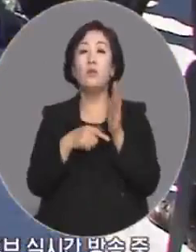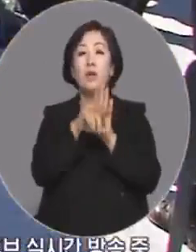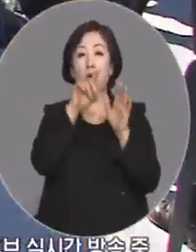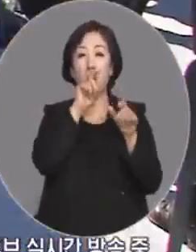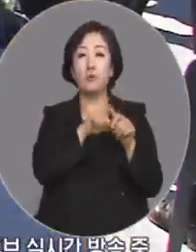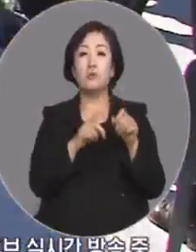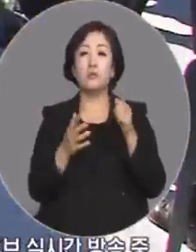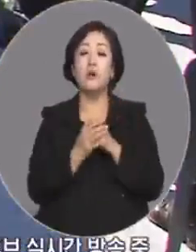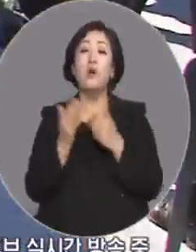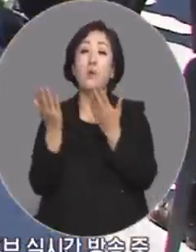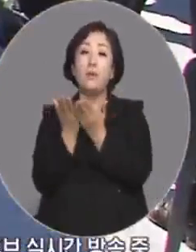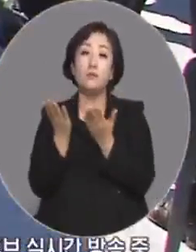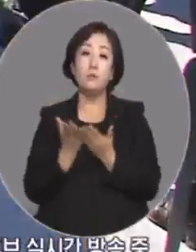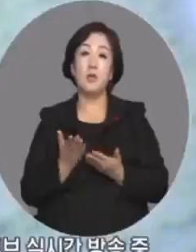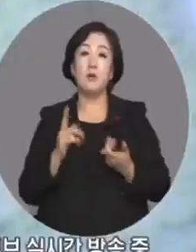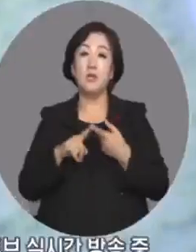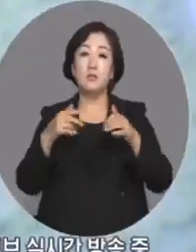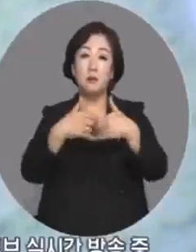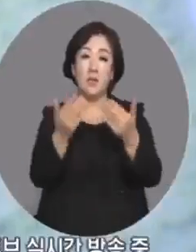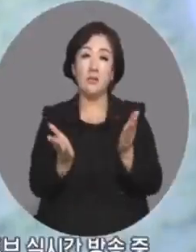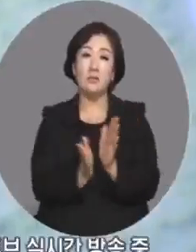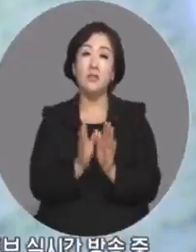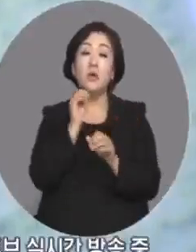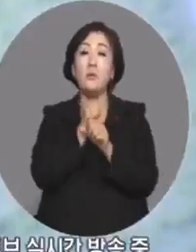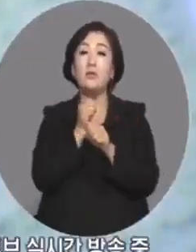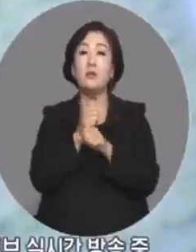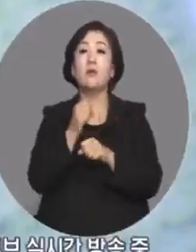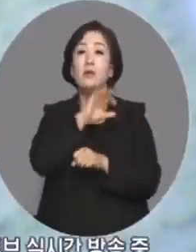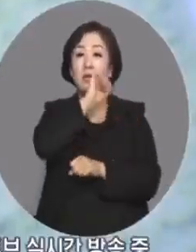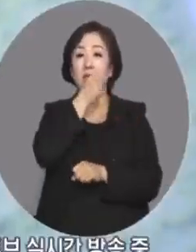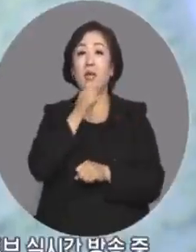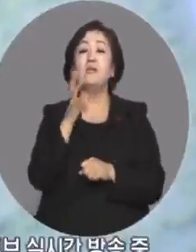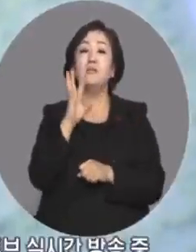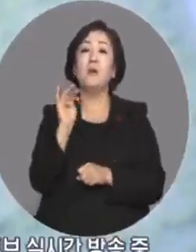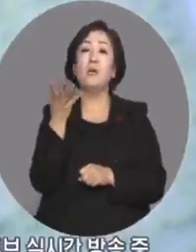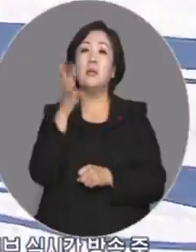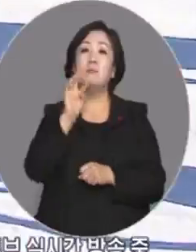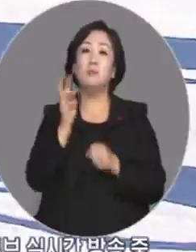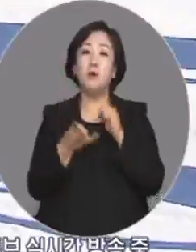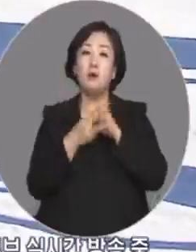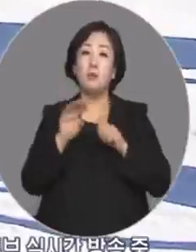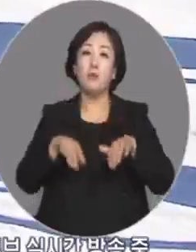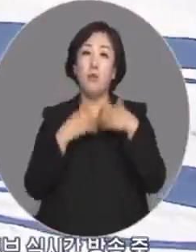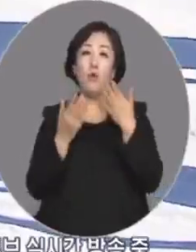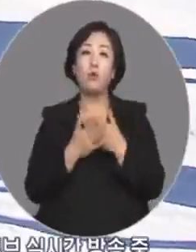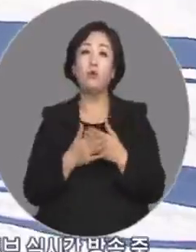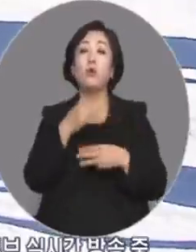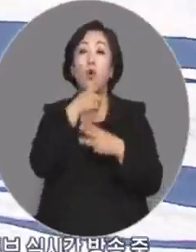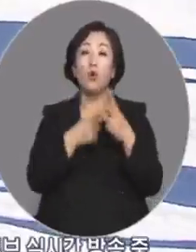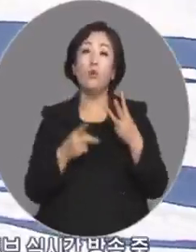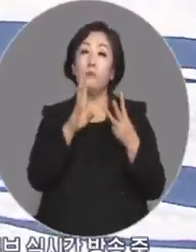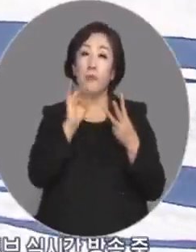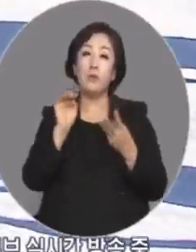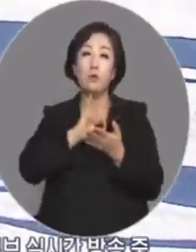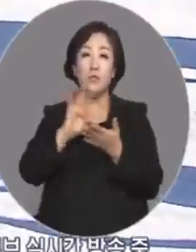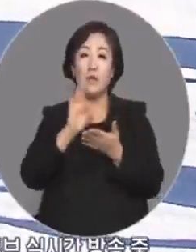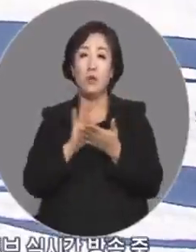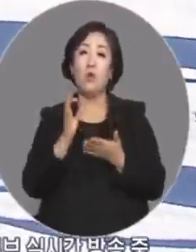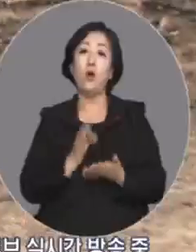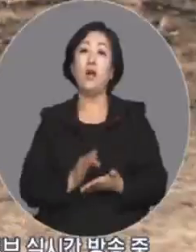울주군은 지역 맞춤형 스마트팜 단지 조성을 위해 예산 430억 원을 모두 군비로 투입할